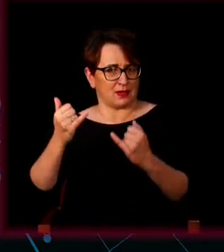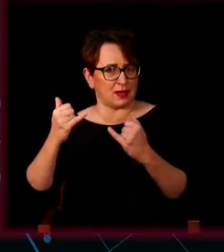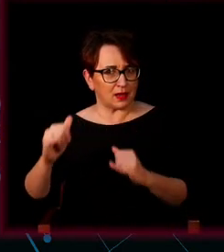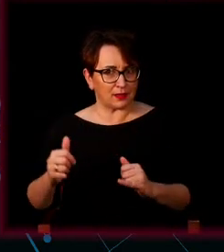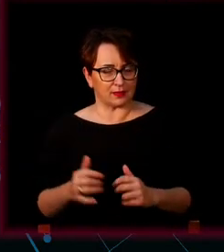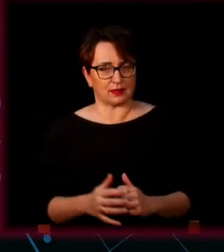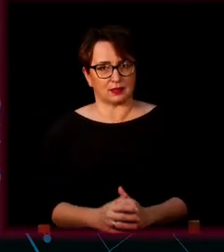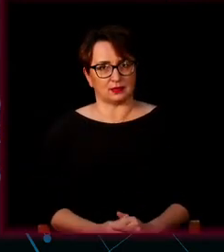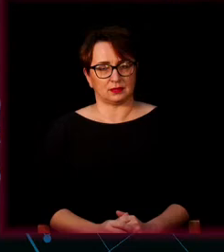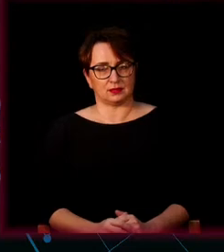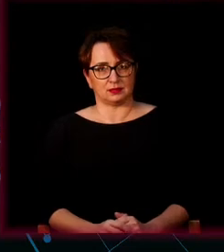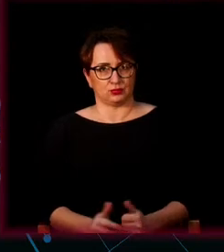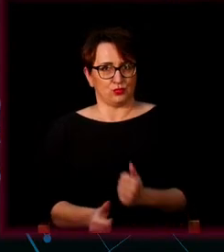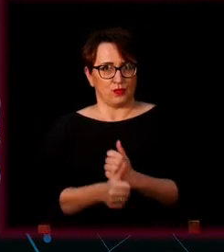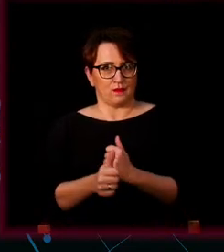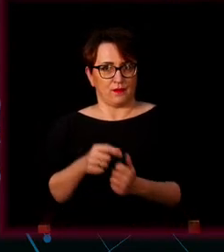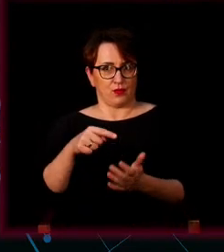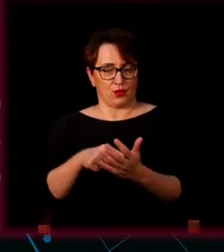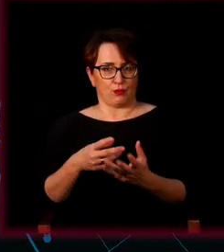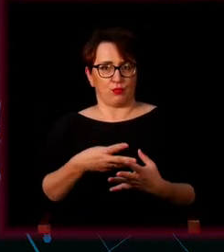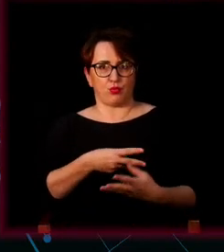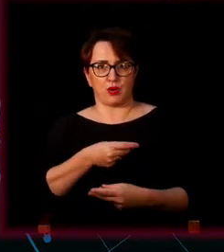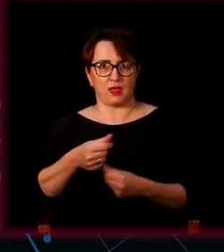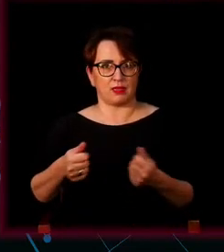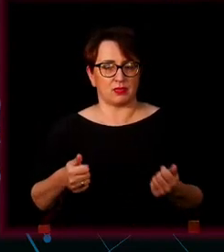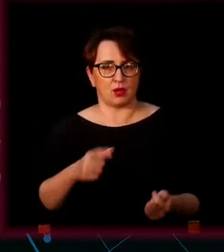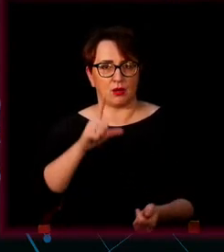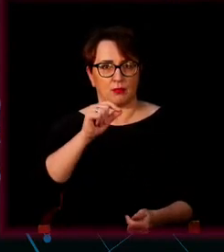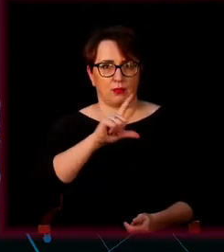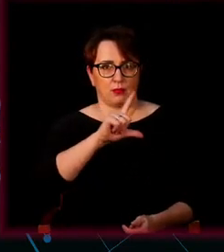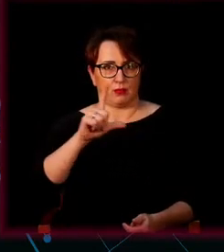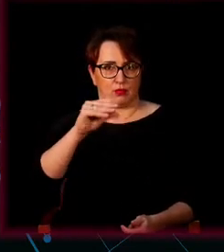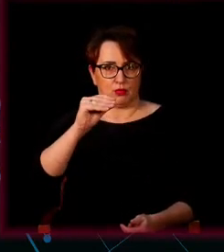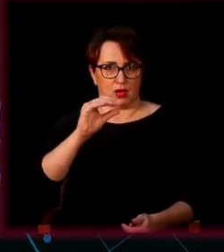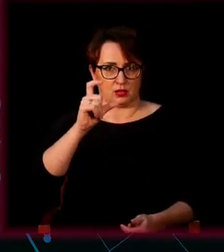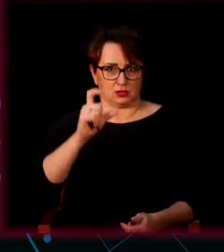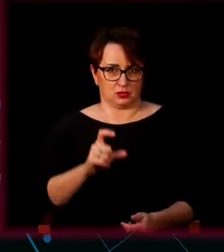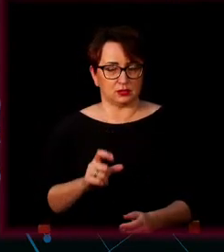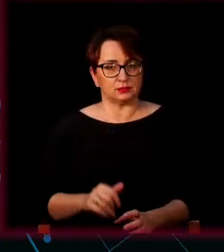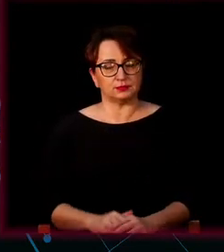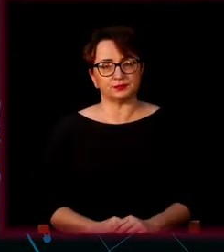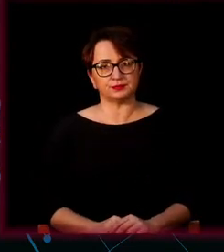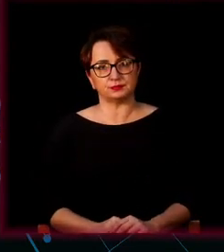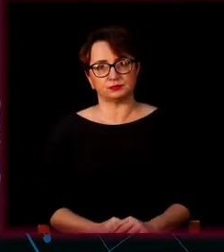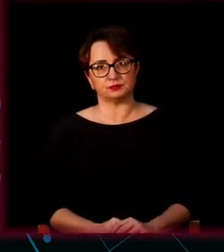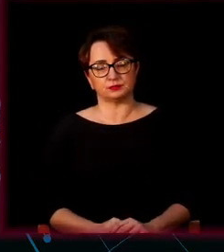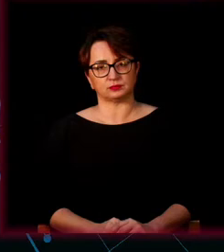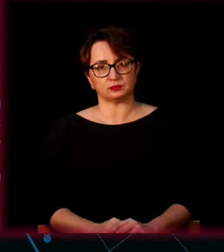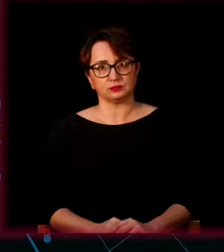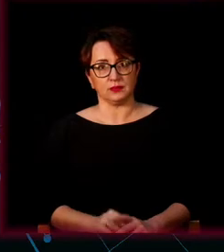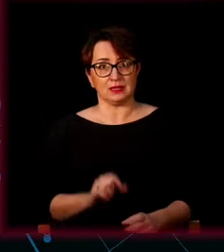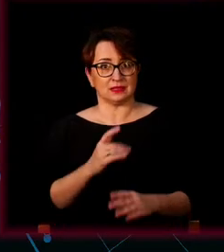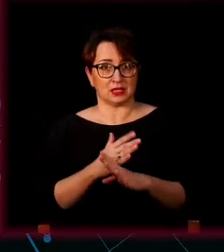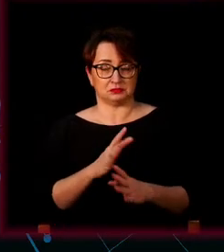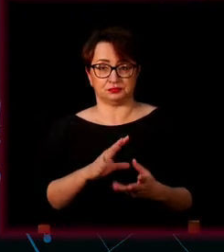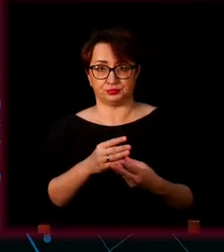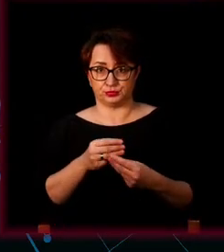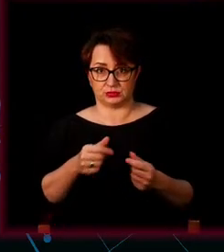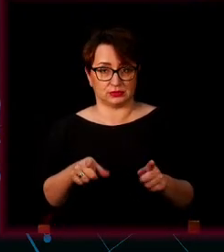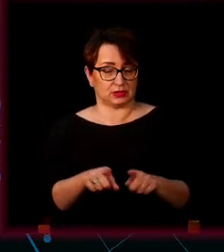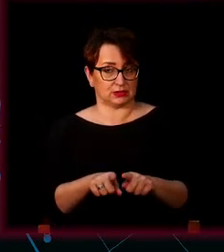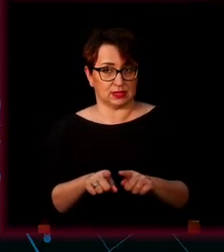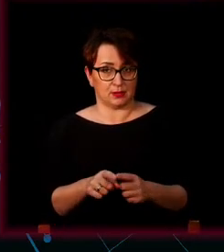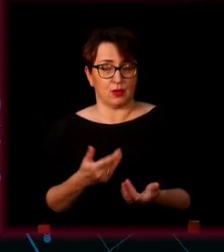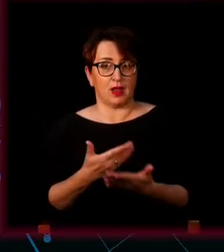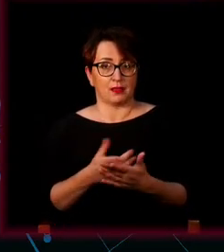i właśnie przez tą płynność, niestabilność płciową, tak, i płciową, i seksualną w pewnym sensie, tak,